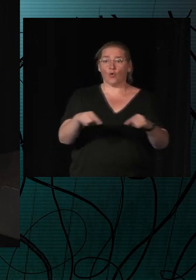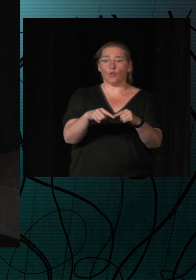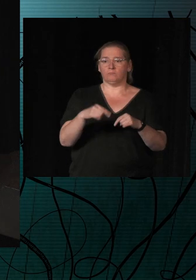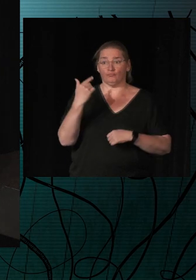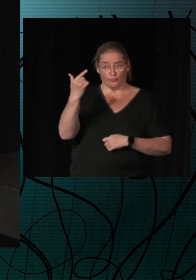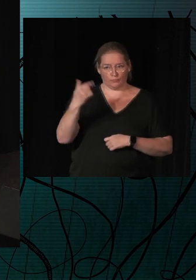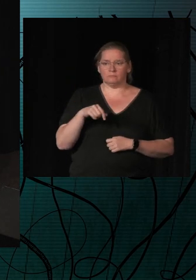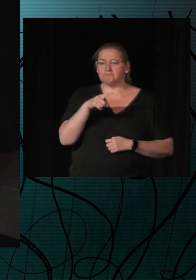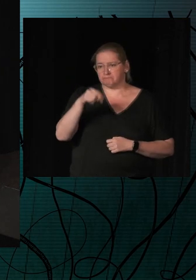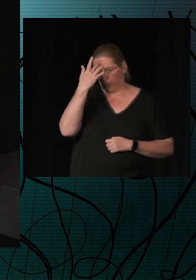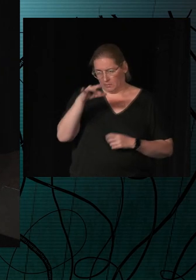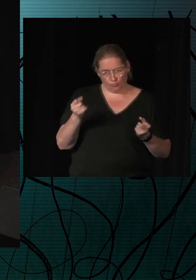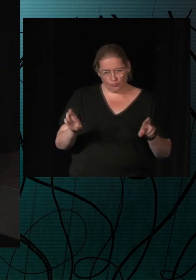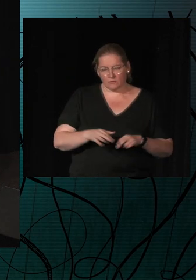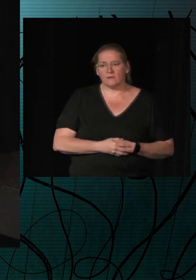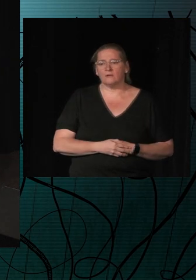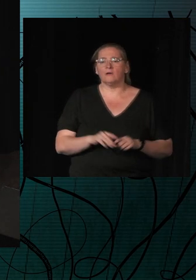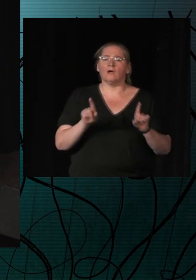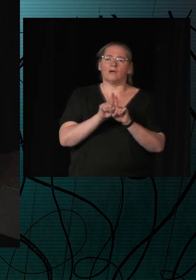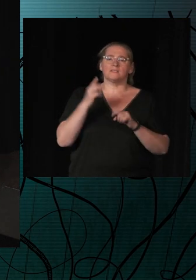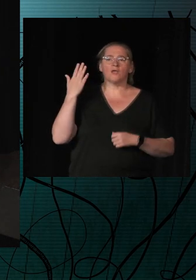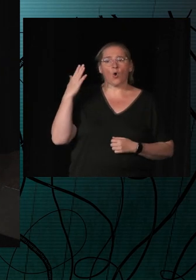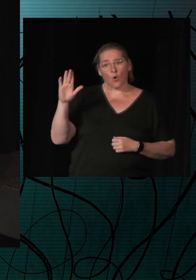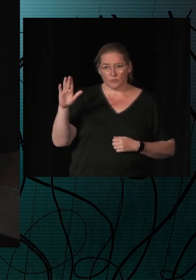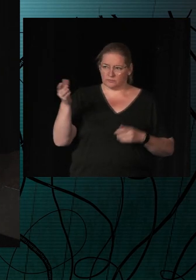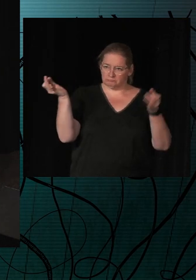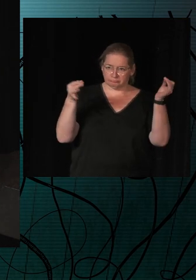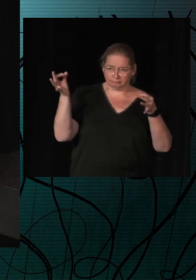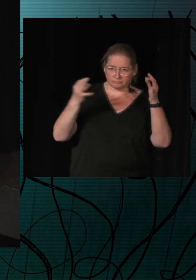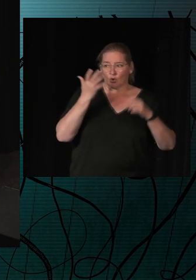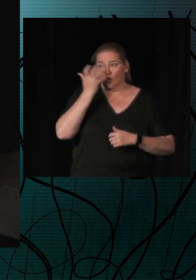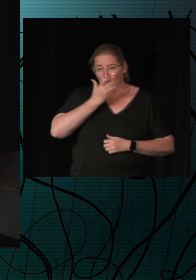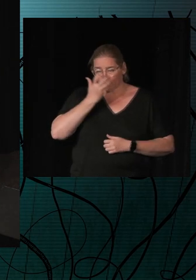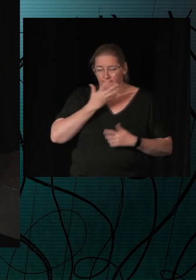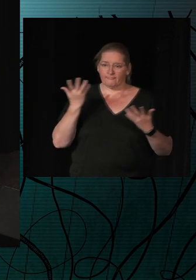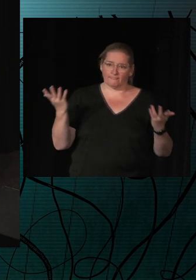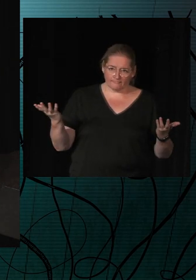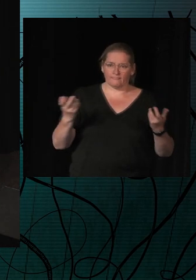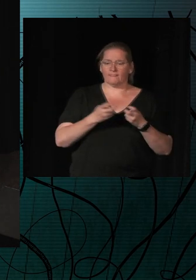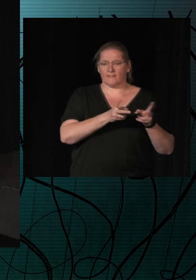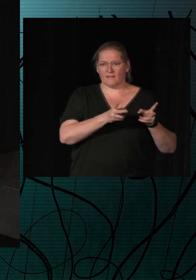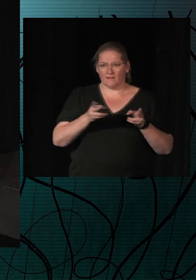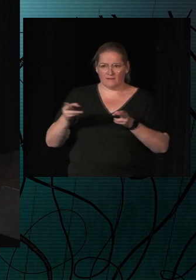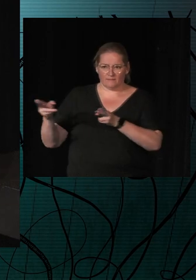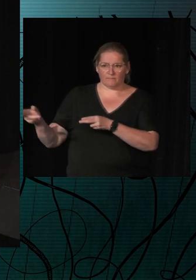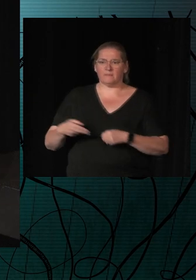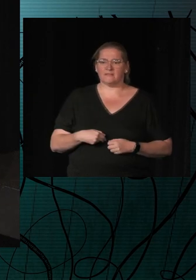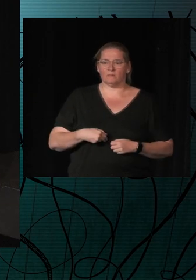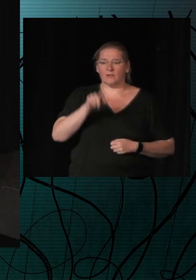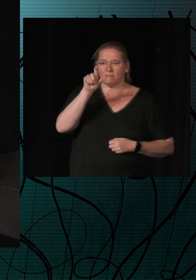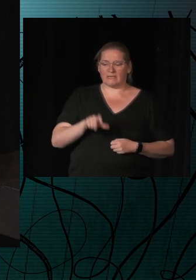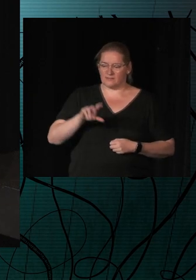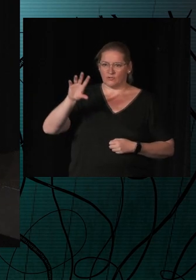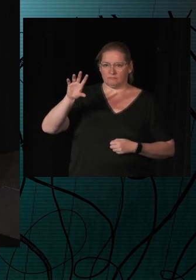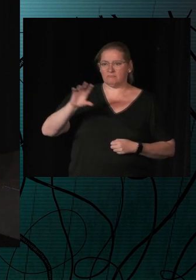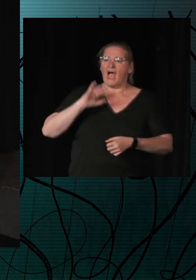h mais tu t'intéresses à aussi à d'autres types de fiction horrifiqu tu diffuses notamment les épisodes de fait rentrer l'accusé absolument tout